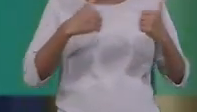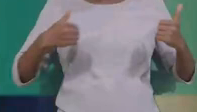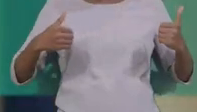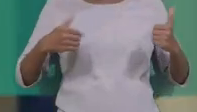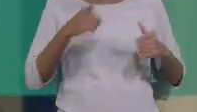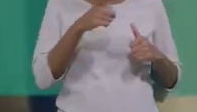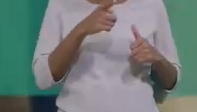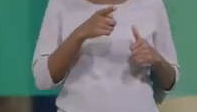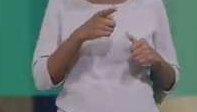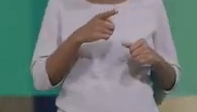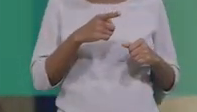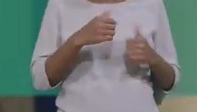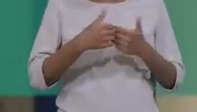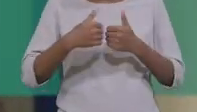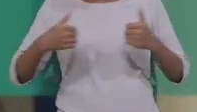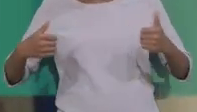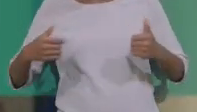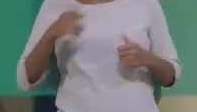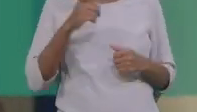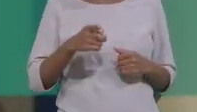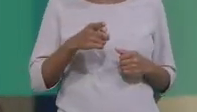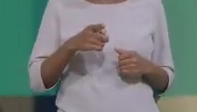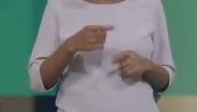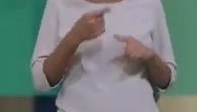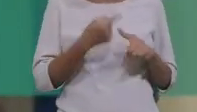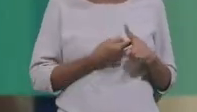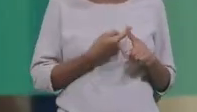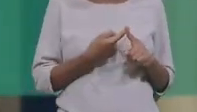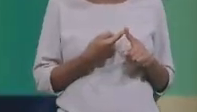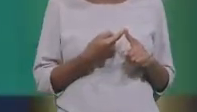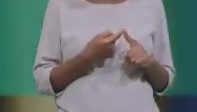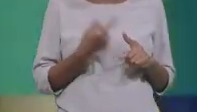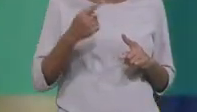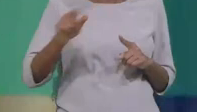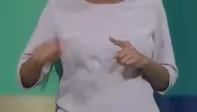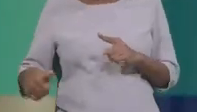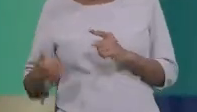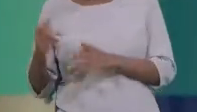Car moi, l'Éternel, je suis saint. Je vous ai séparés des peuples.